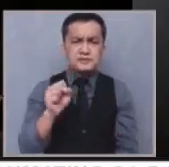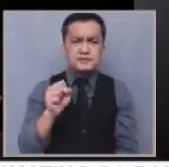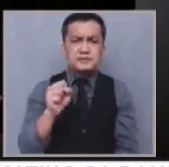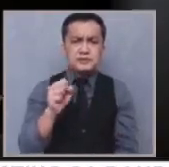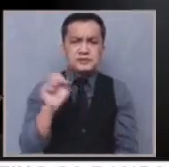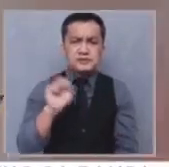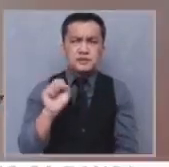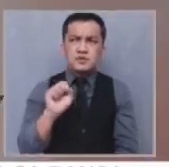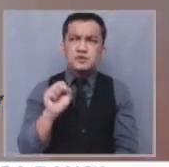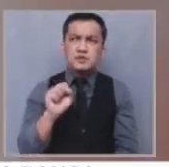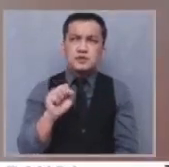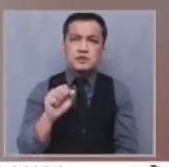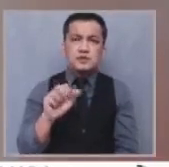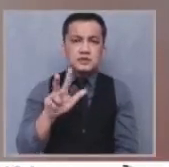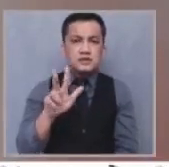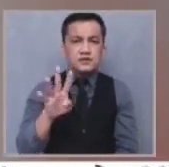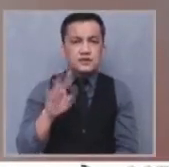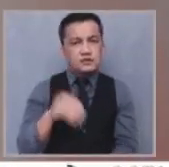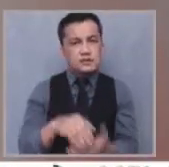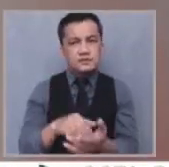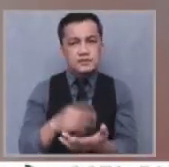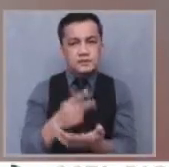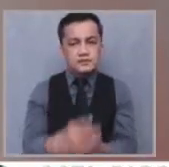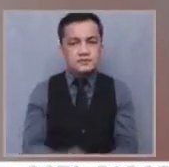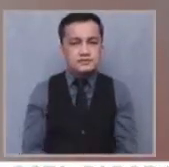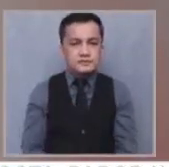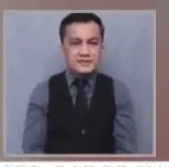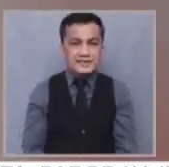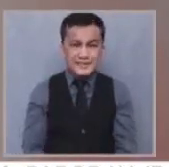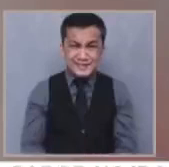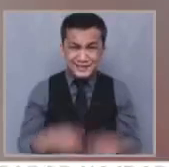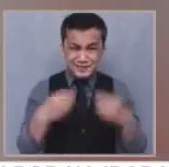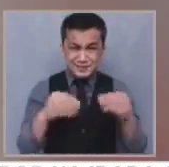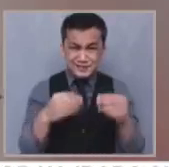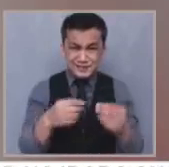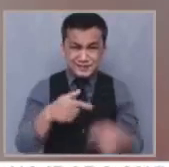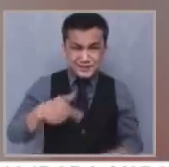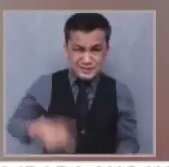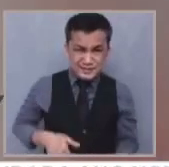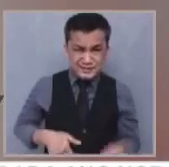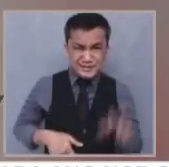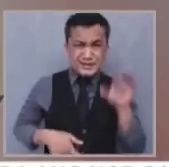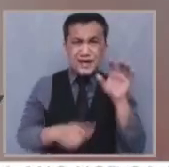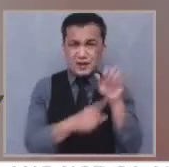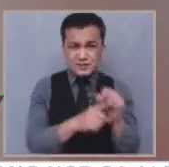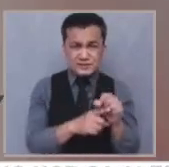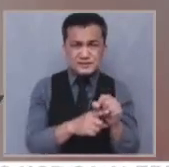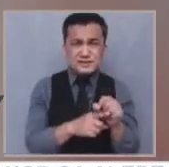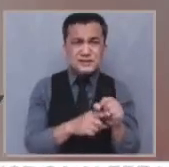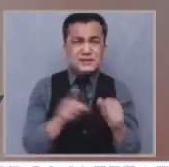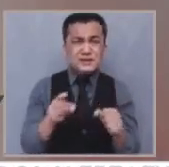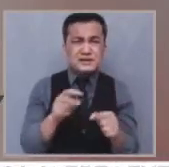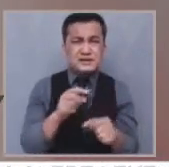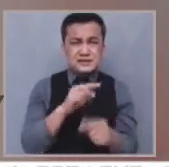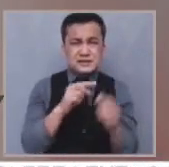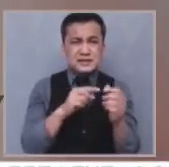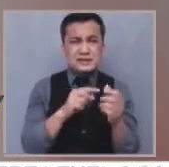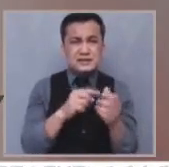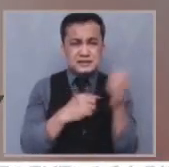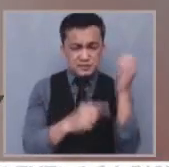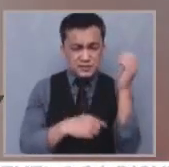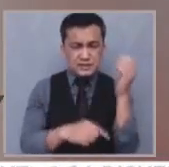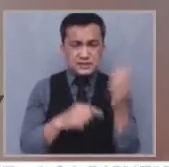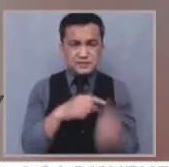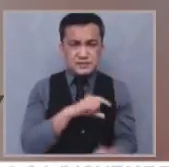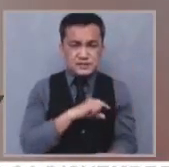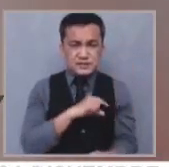34,000 pesos. Isang gunrunner ang nasa kote sa ikinasang bypass operation ng San Narciso at Zambales Police sa Barangay Patrocino,